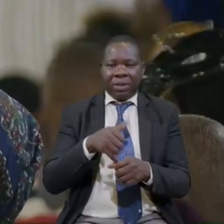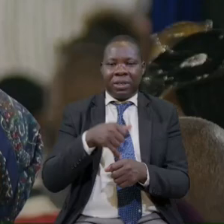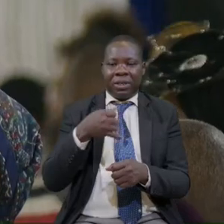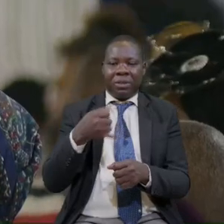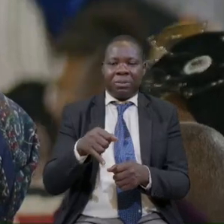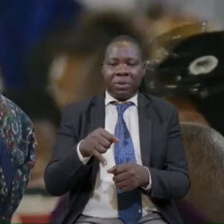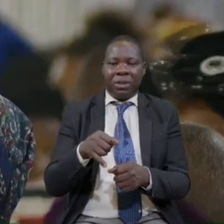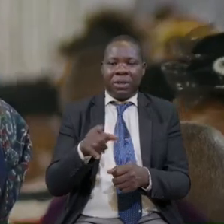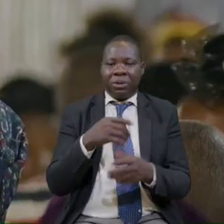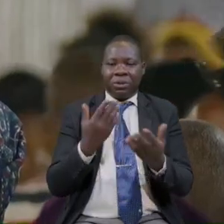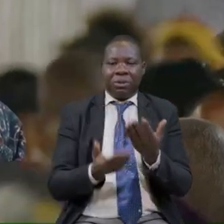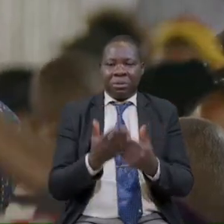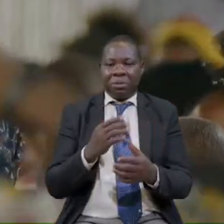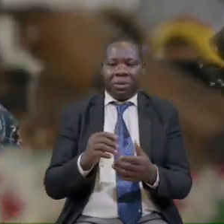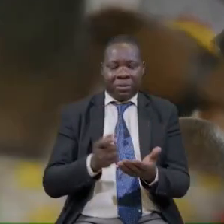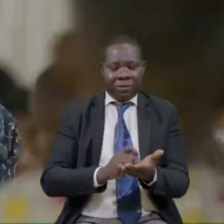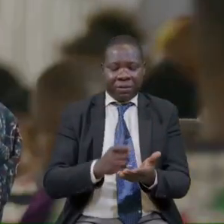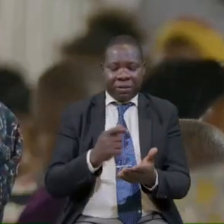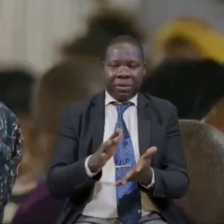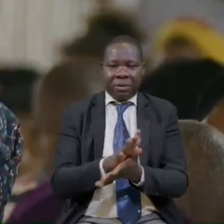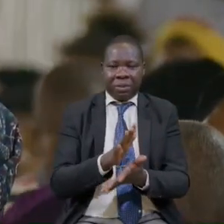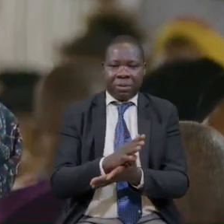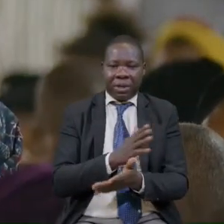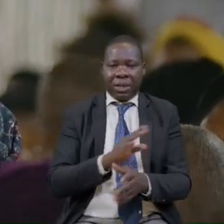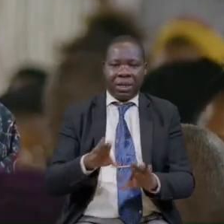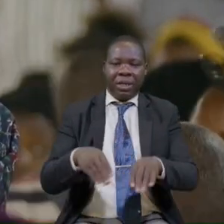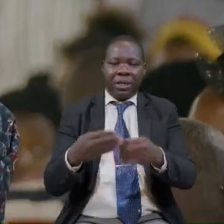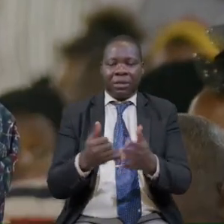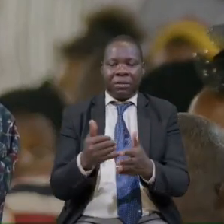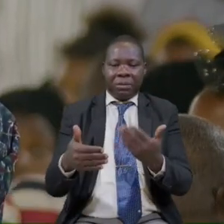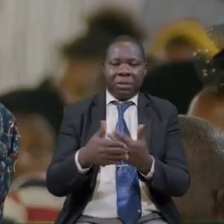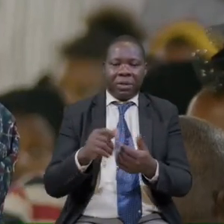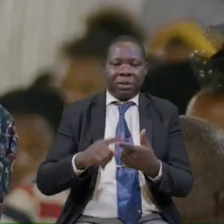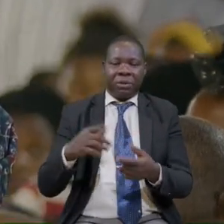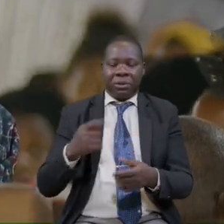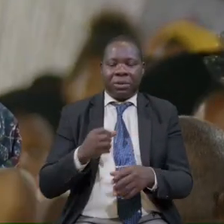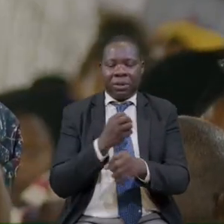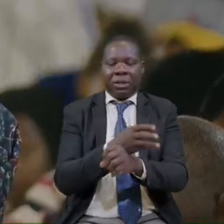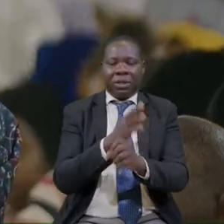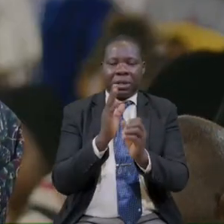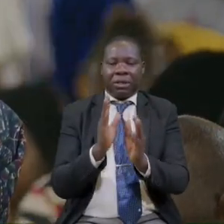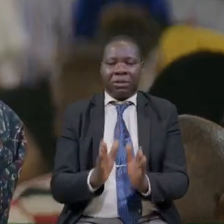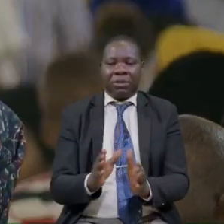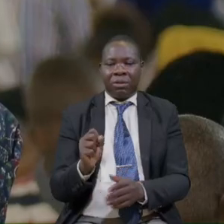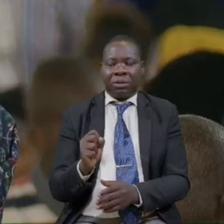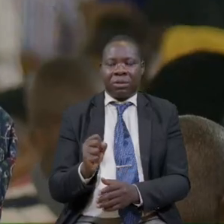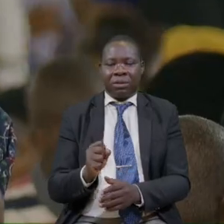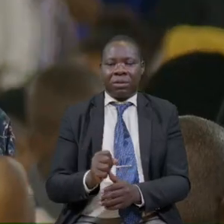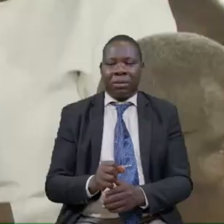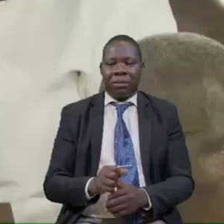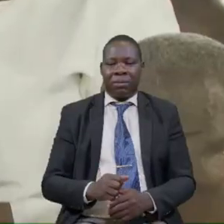faut remplir la fiche et la remettre au conseiller.